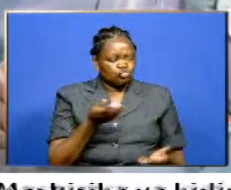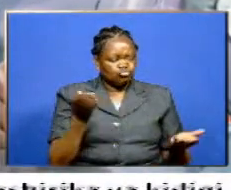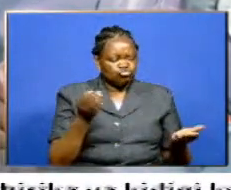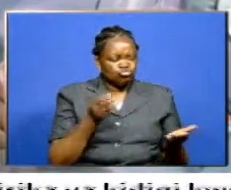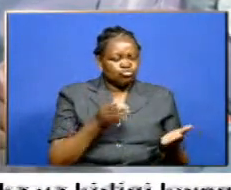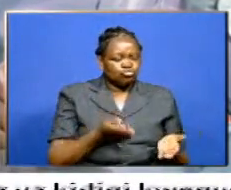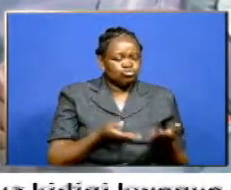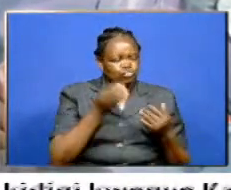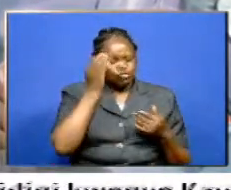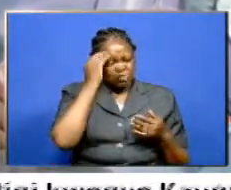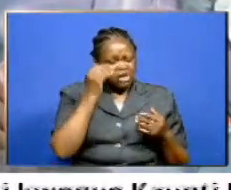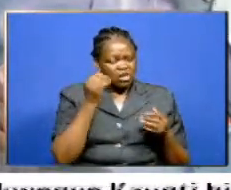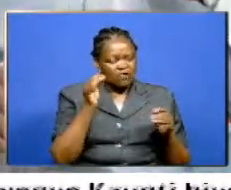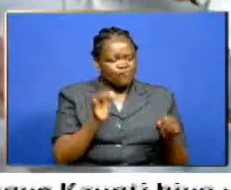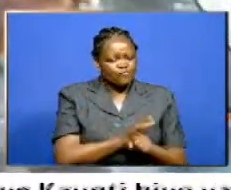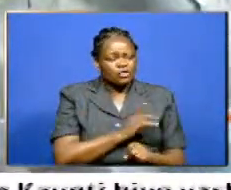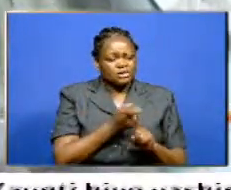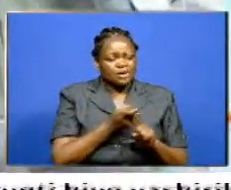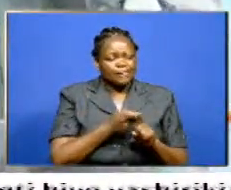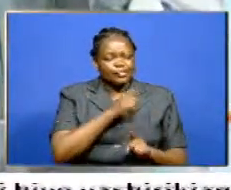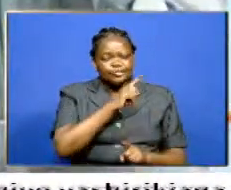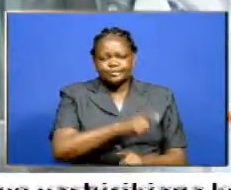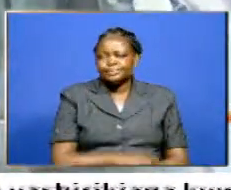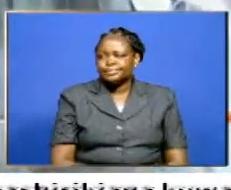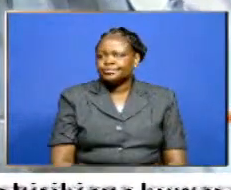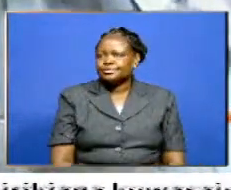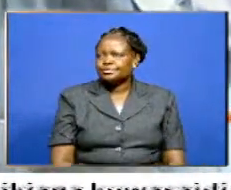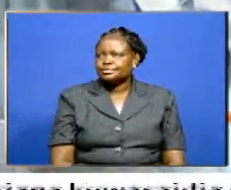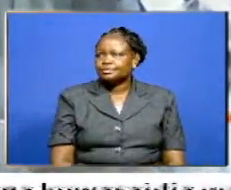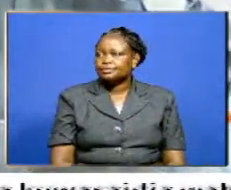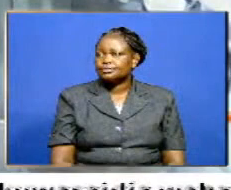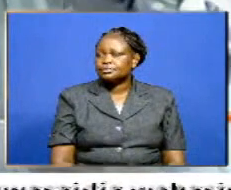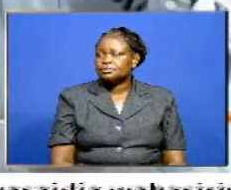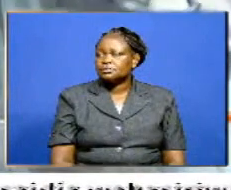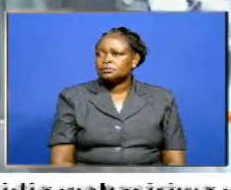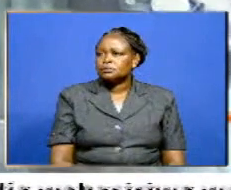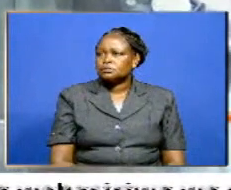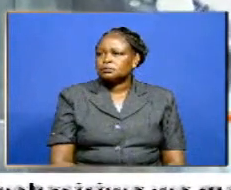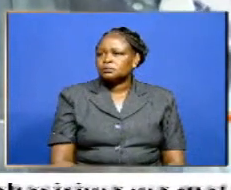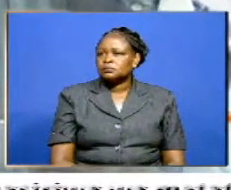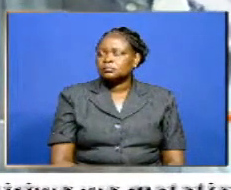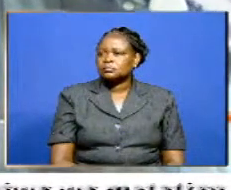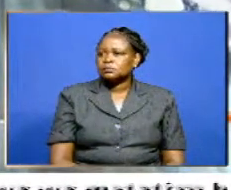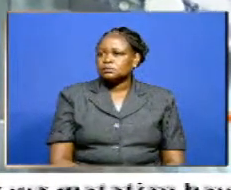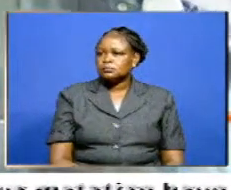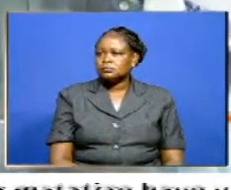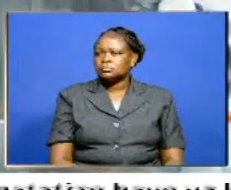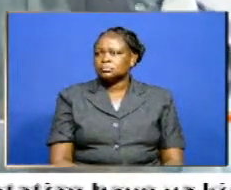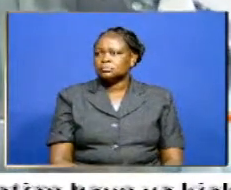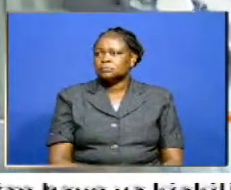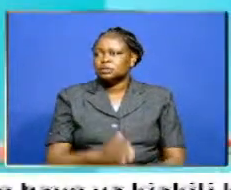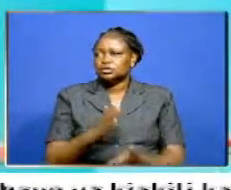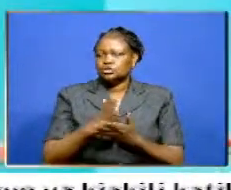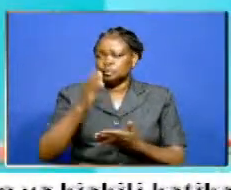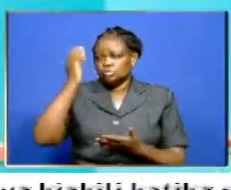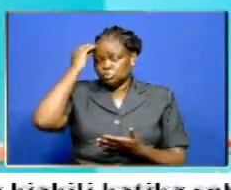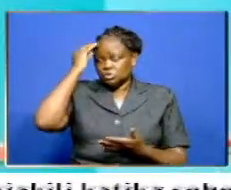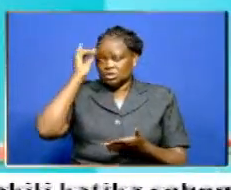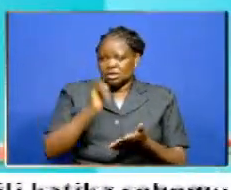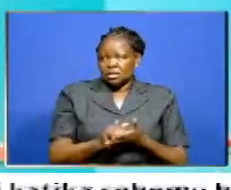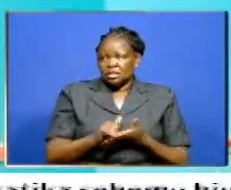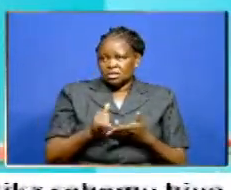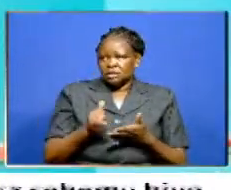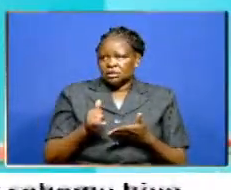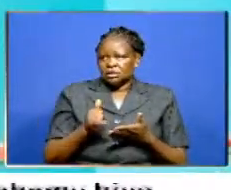kusoma semester nzima? Asante kwa swala hilo. Na unapata kwamba tuseme kama wanafunzi ambao wako katika chuo kikuu